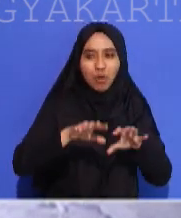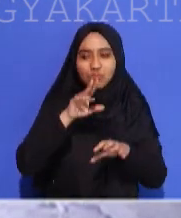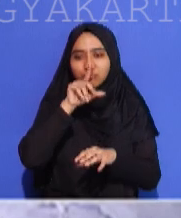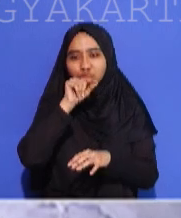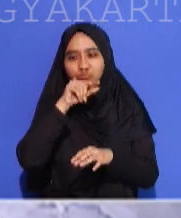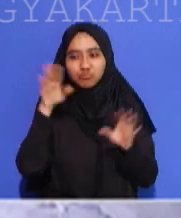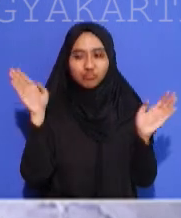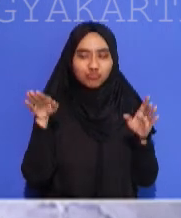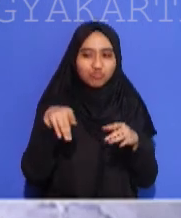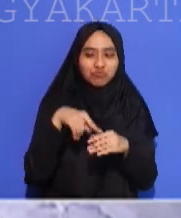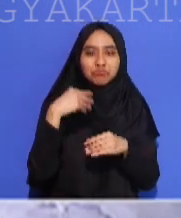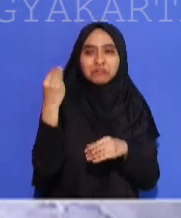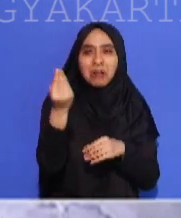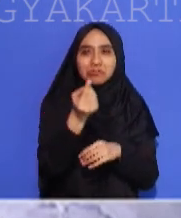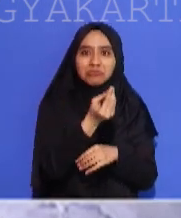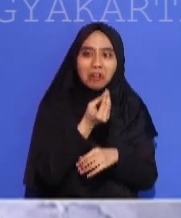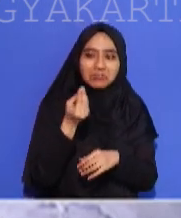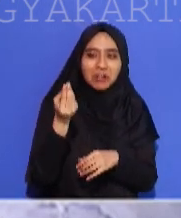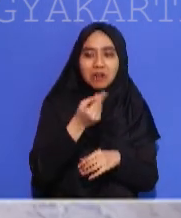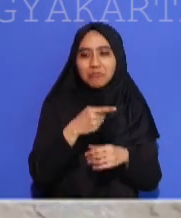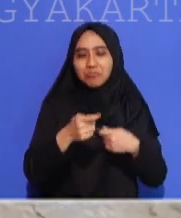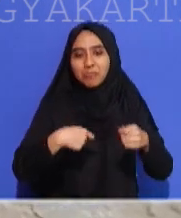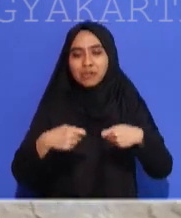berkeliling ke pasar-pasar berikut